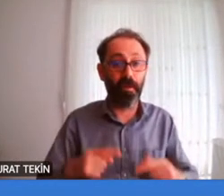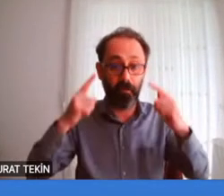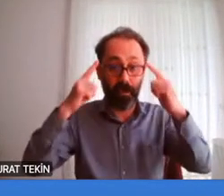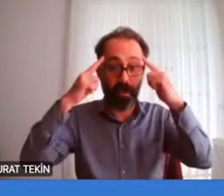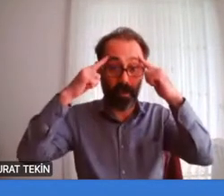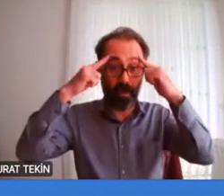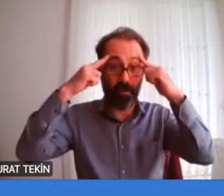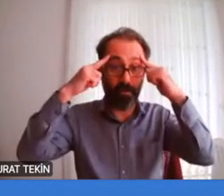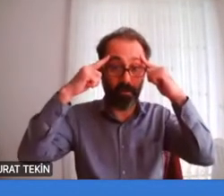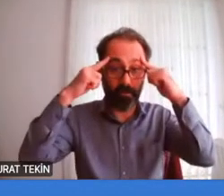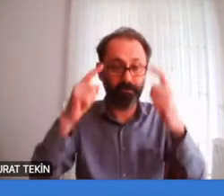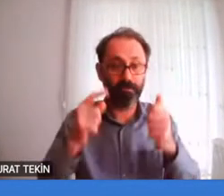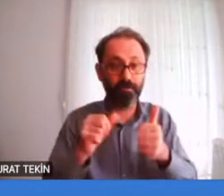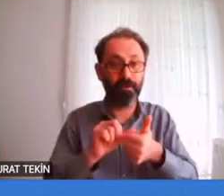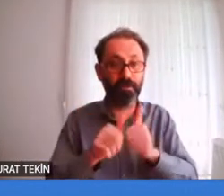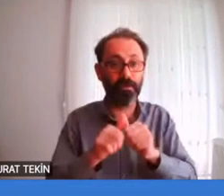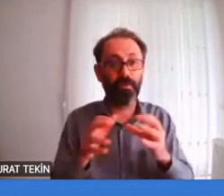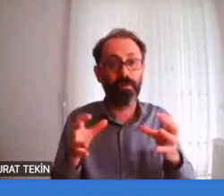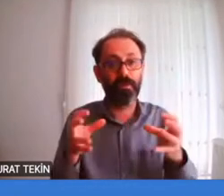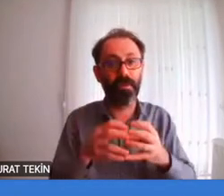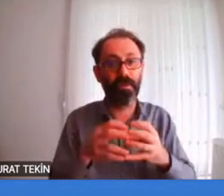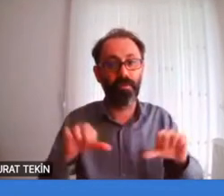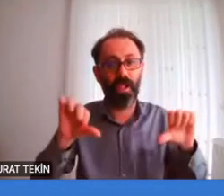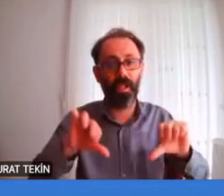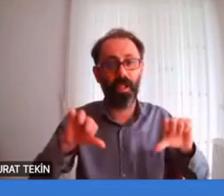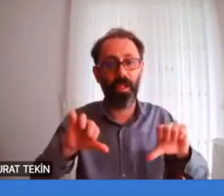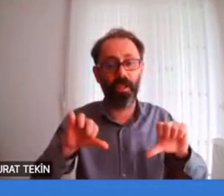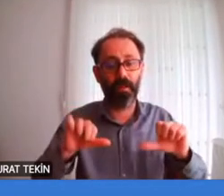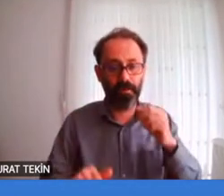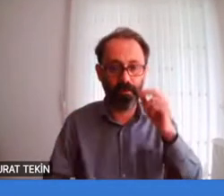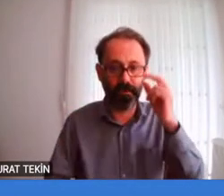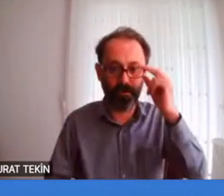geldik. Yarı finalde daha zor geldik o zaman.